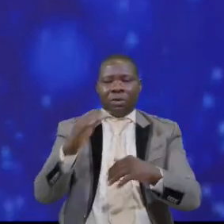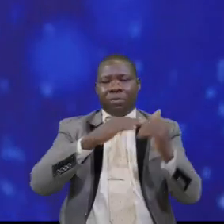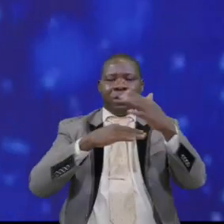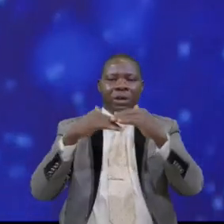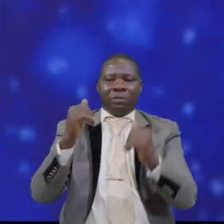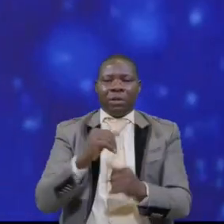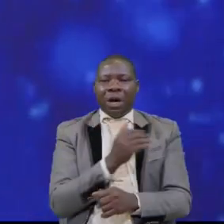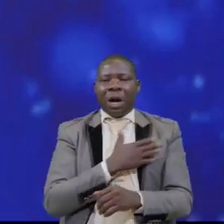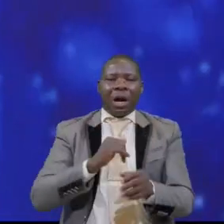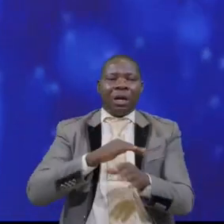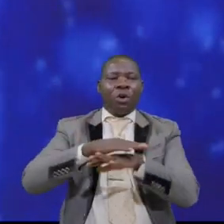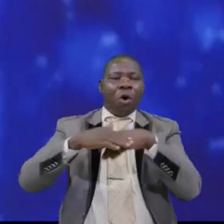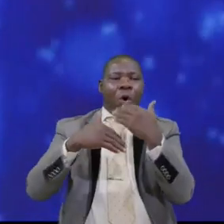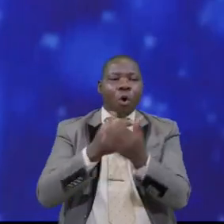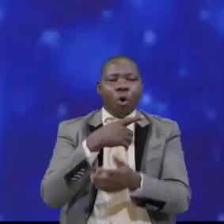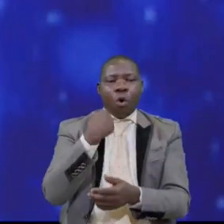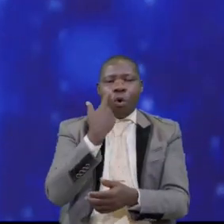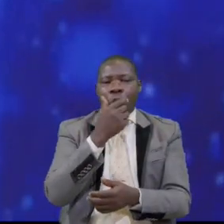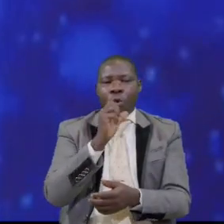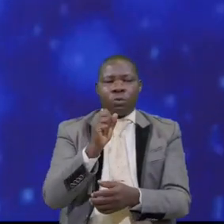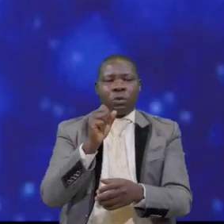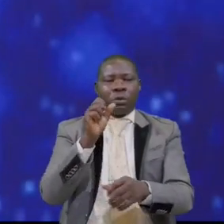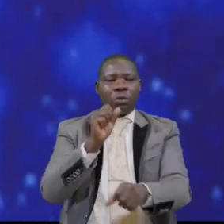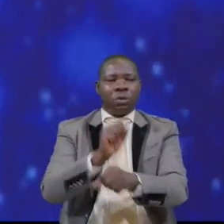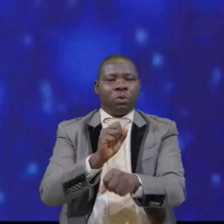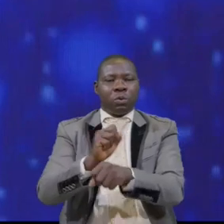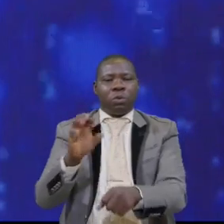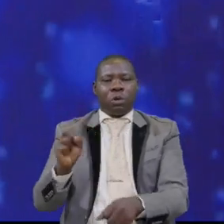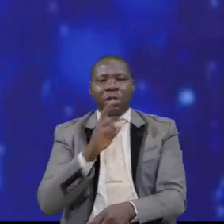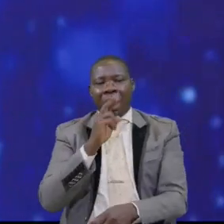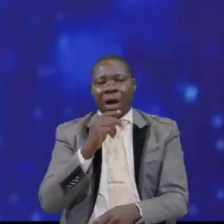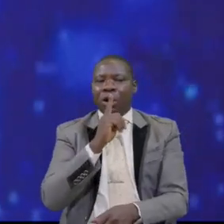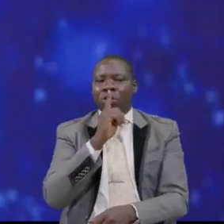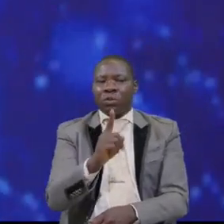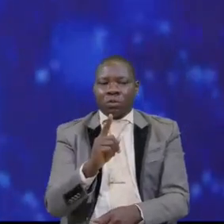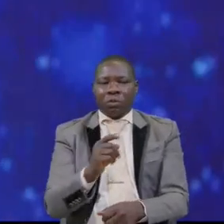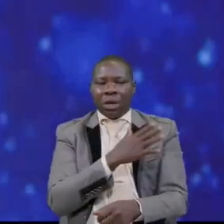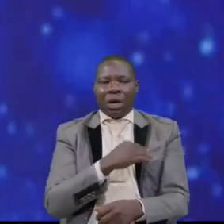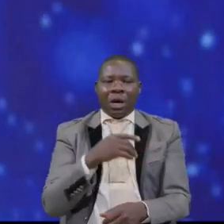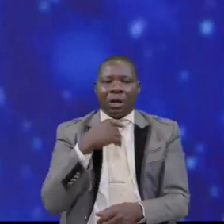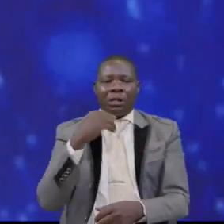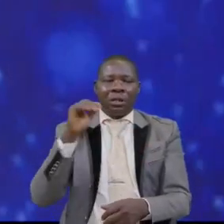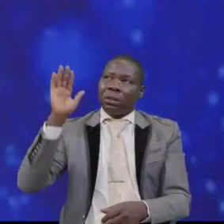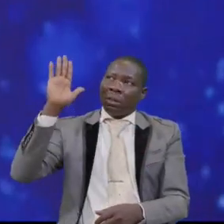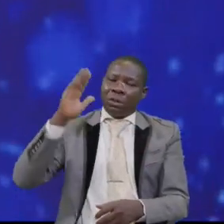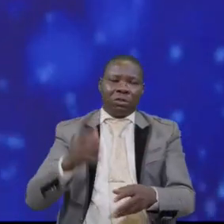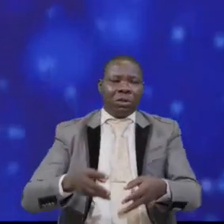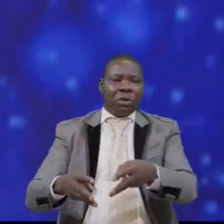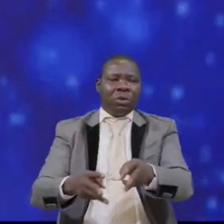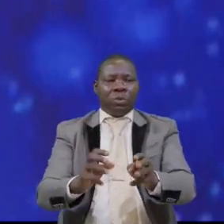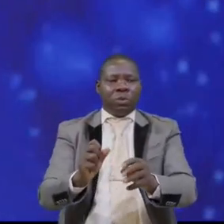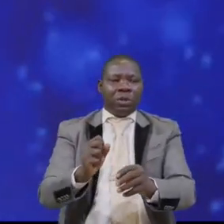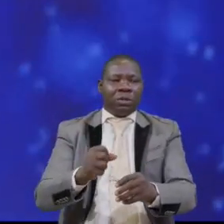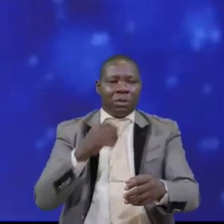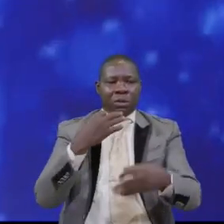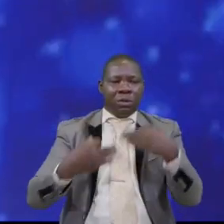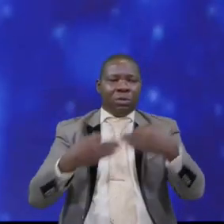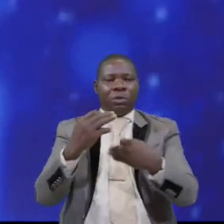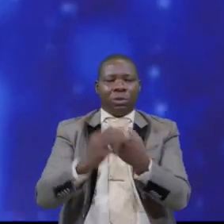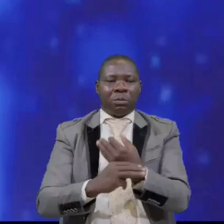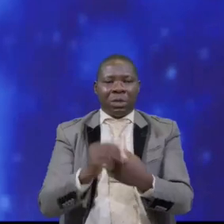dont toutes les œuvres sont vraies et les voies sont justes et qui peut abaisser ceux